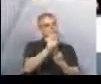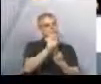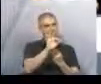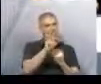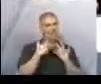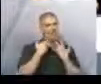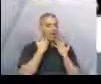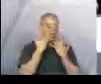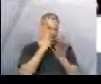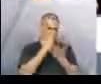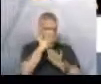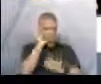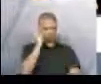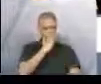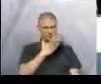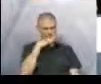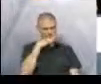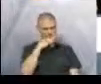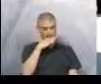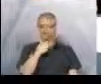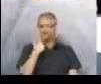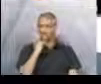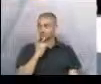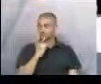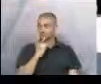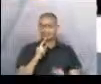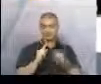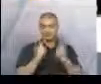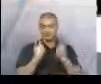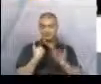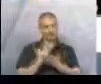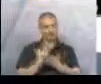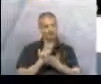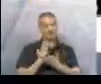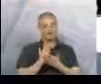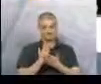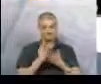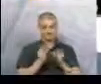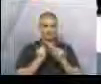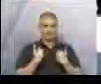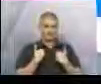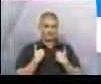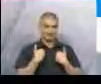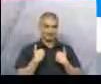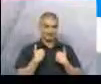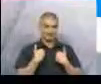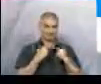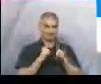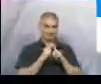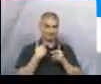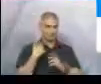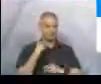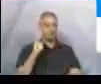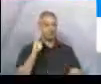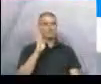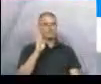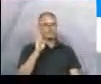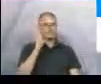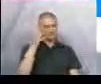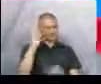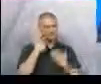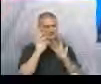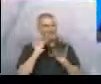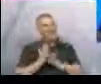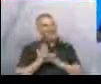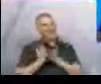להגדה המוכרת של פסח. כן, במקרה הכינותי איתי, כן, כמו שבת יאוזיאל פעם הייתה